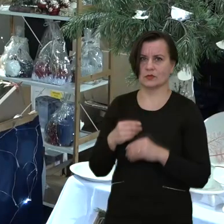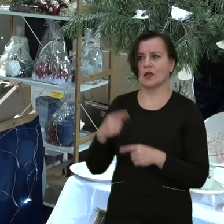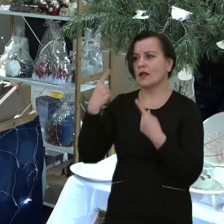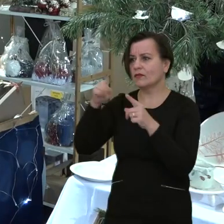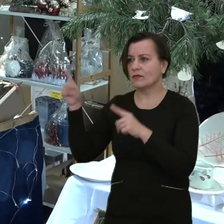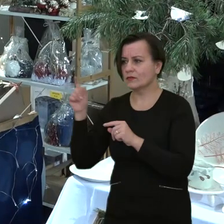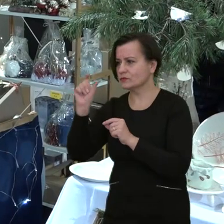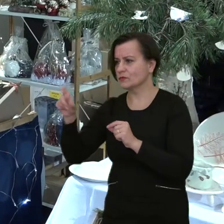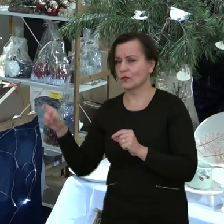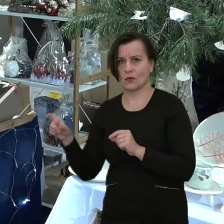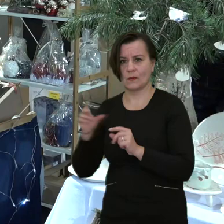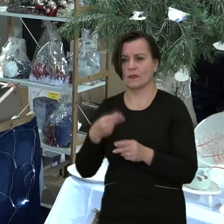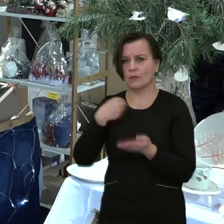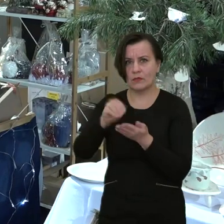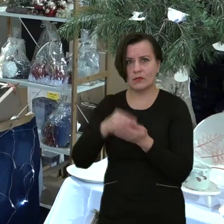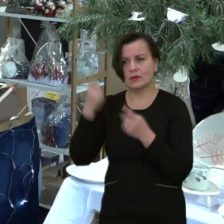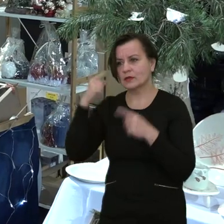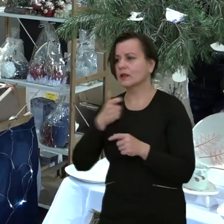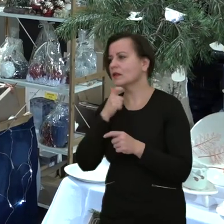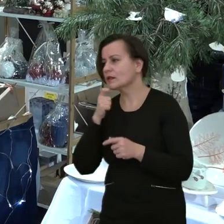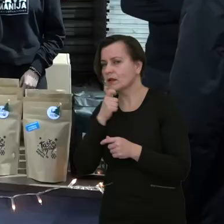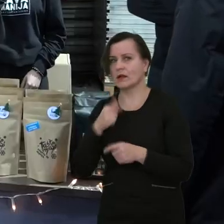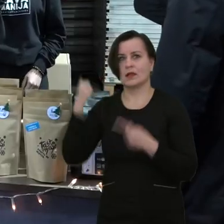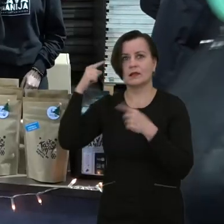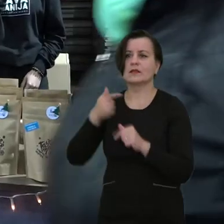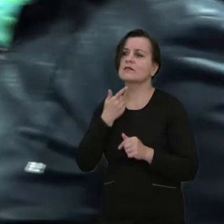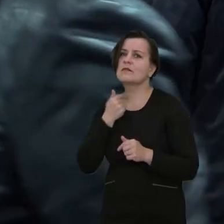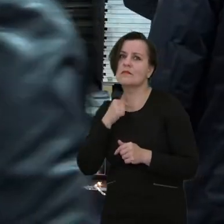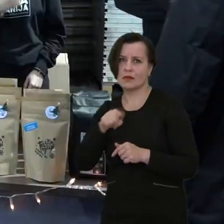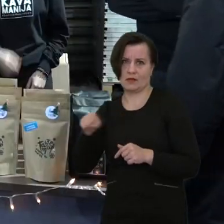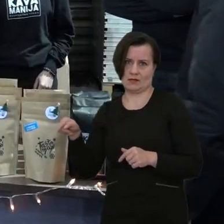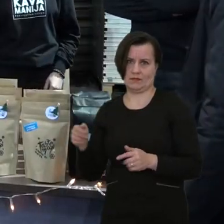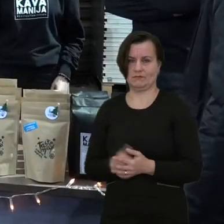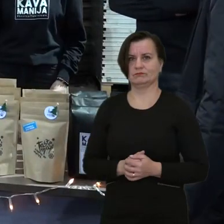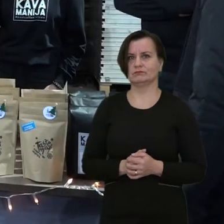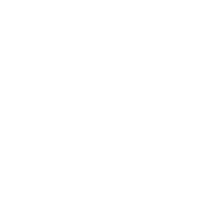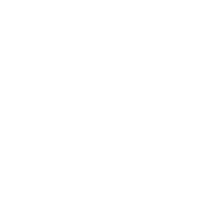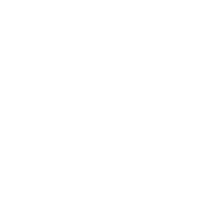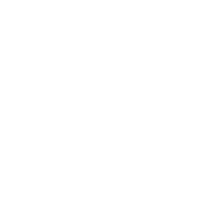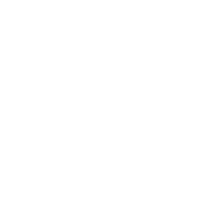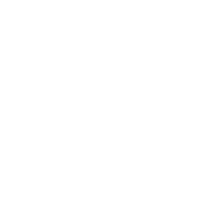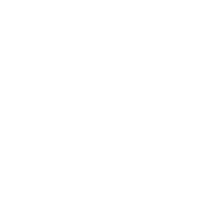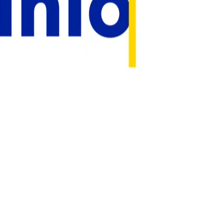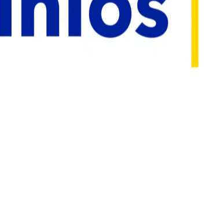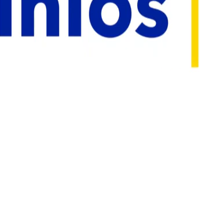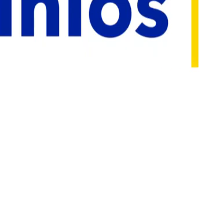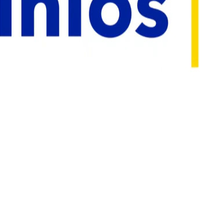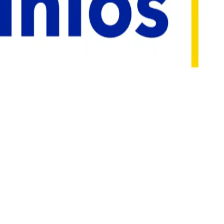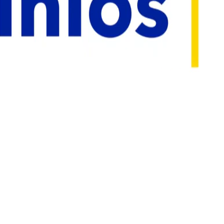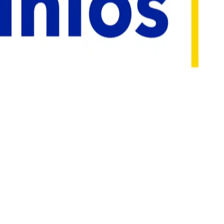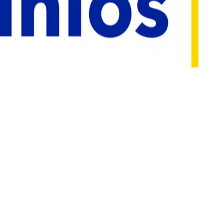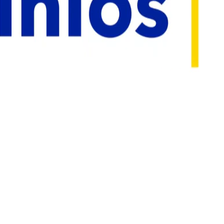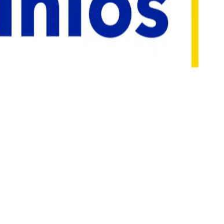vyrams. Vieni derėjosi ir pirko, kiti dairėsi. Neradė reikiamos prekės, bent pasmaližiavo.